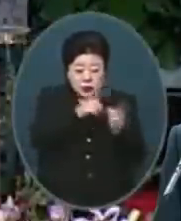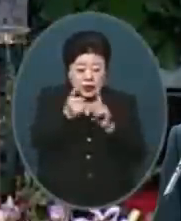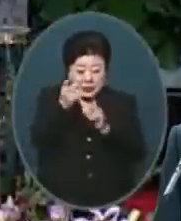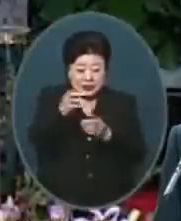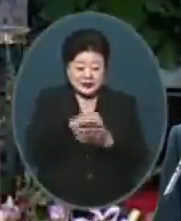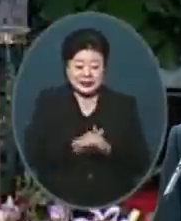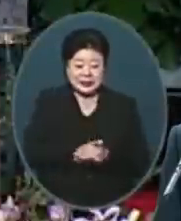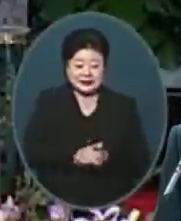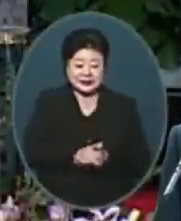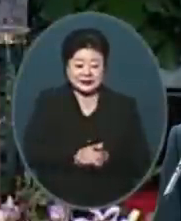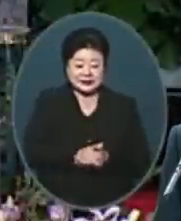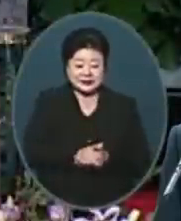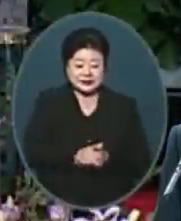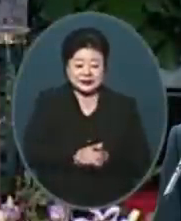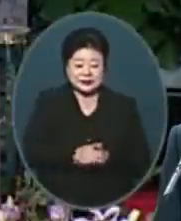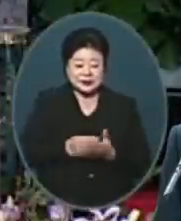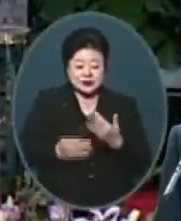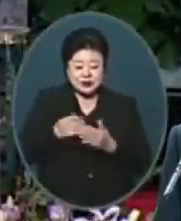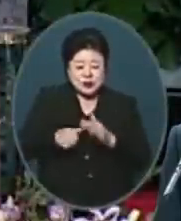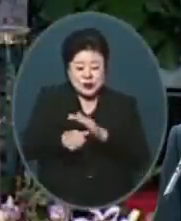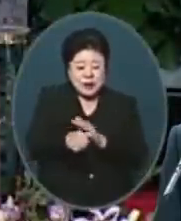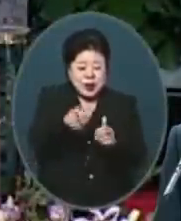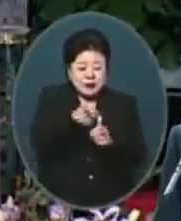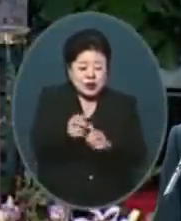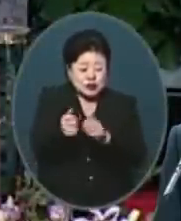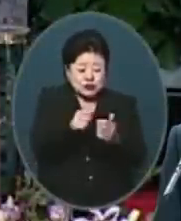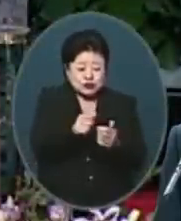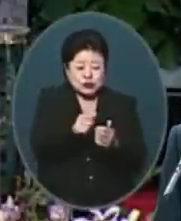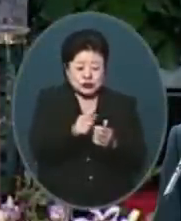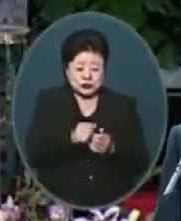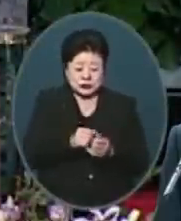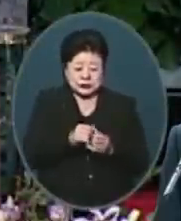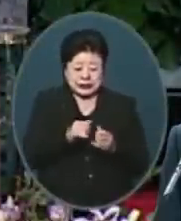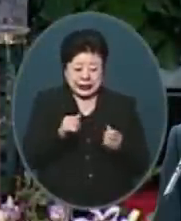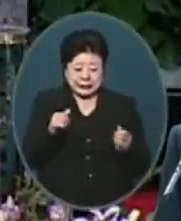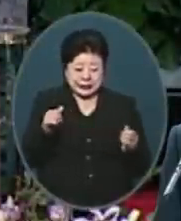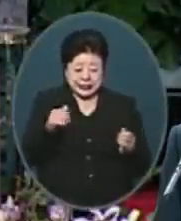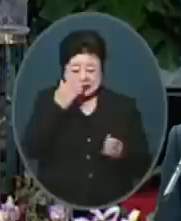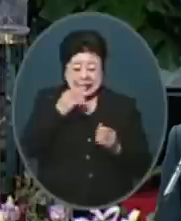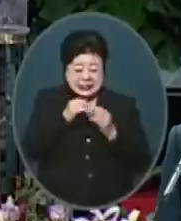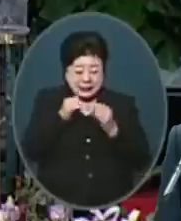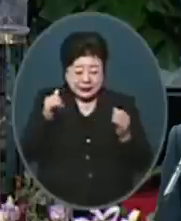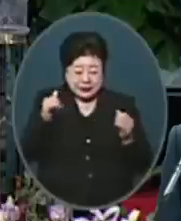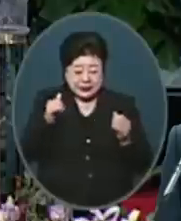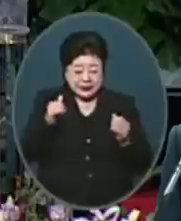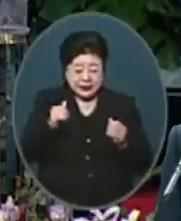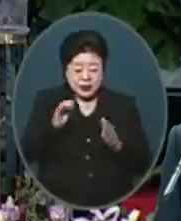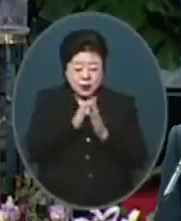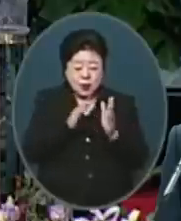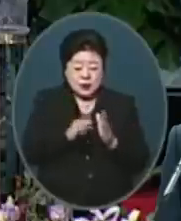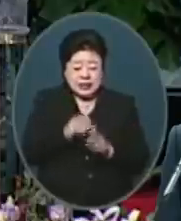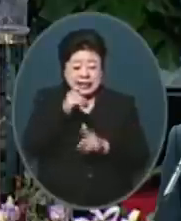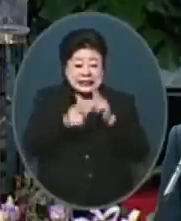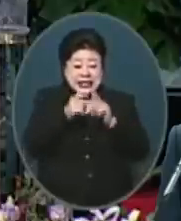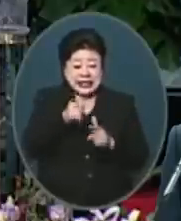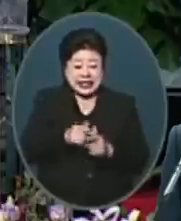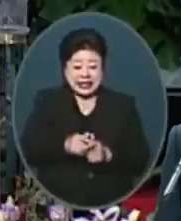부활하셨습니다. 불뱀에 물려 죽어가면 이스라엘 백성들이 모세가